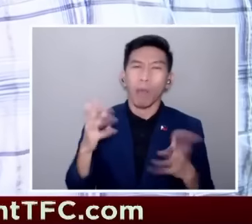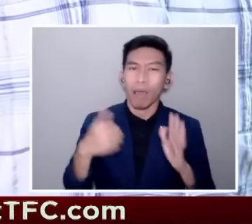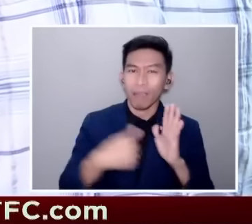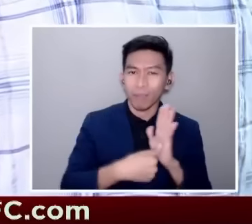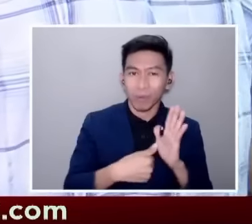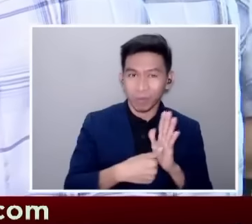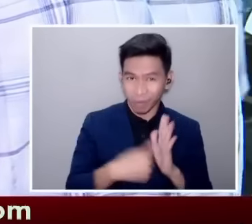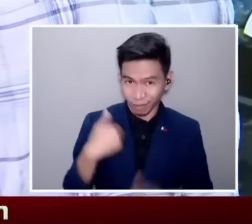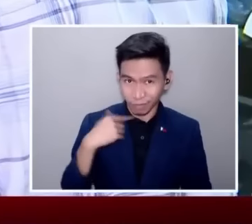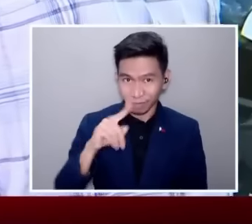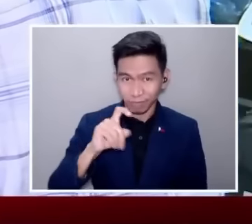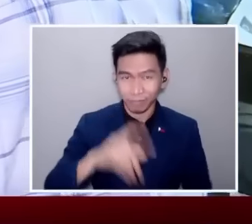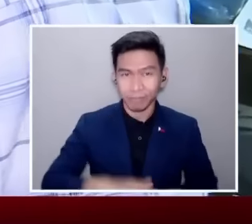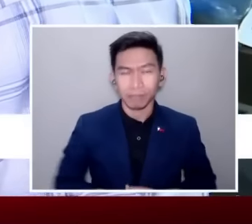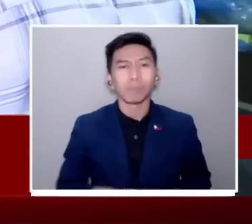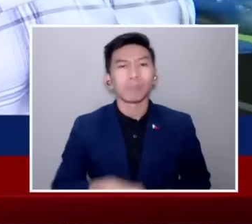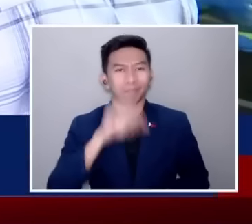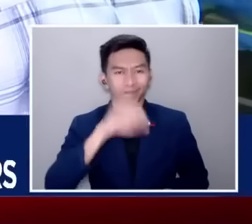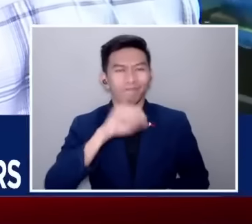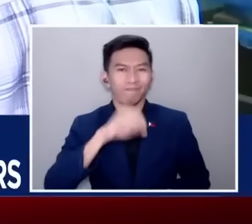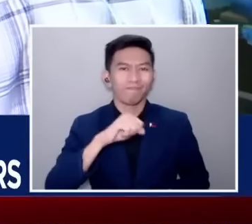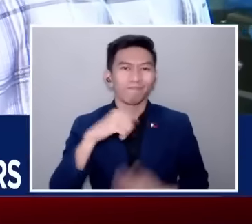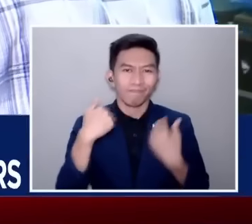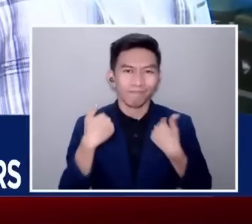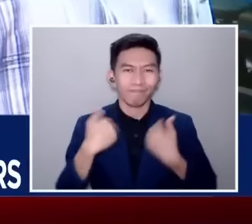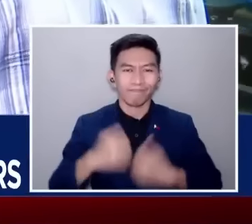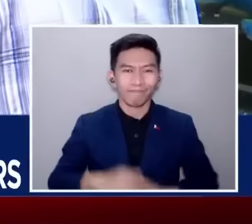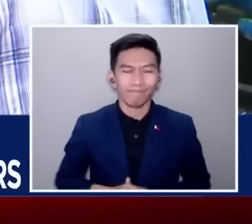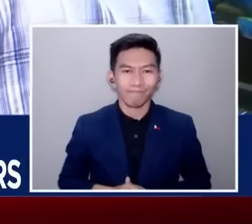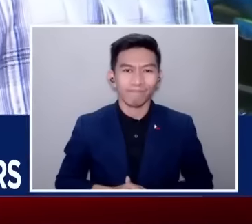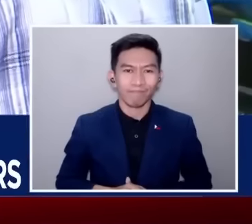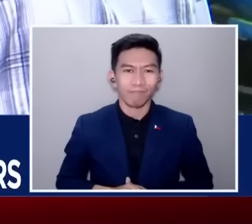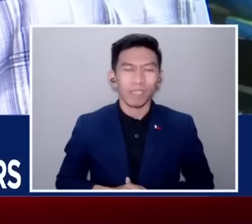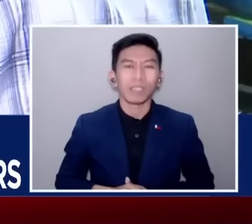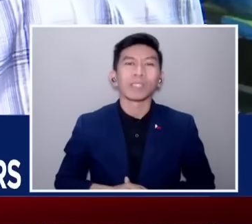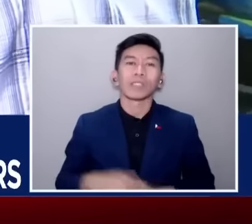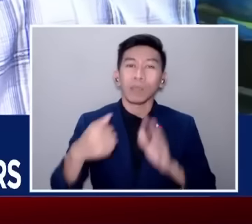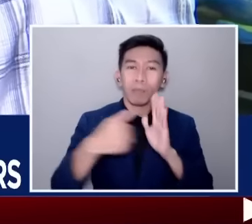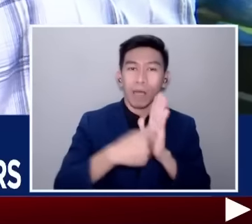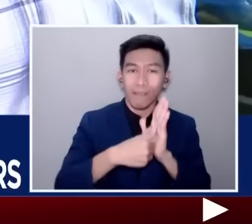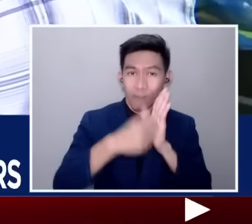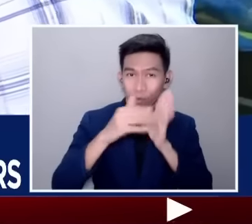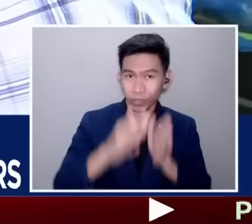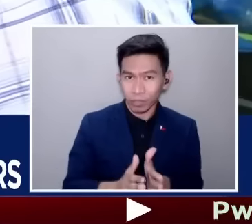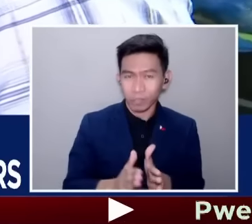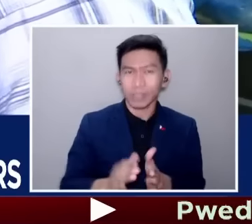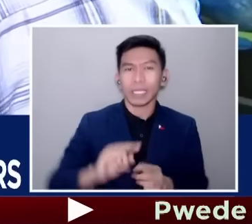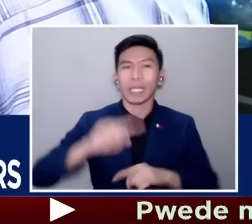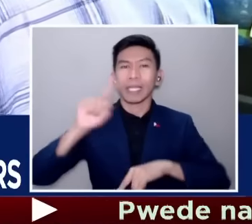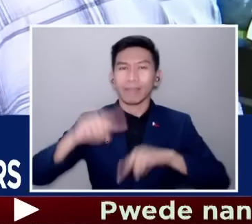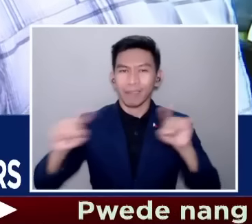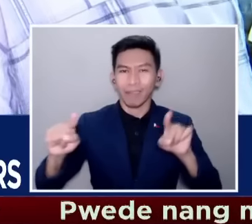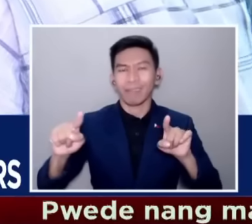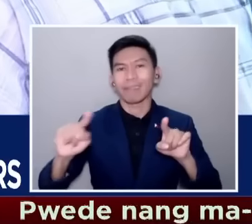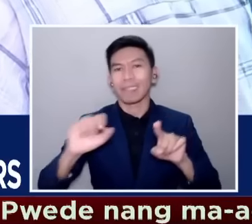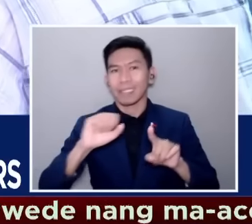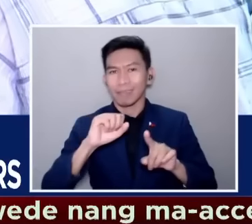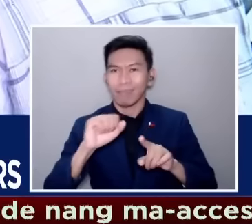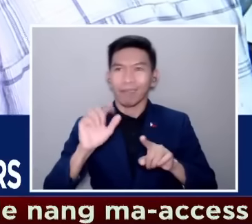Nako, Henry, meron. Kasi iba-iba yung sitwasyon ng ating mga botante, di ba? Yung iba, may panahon na